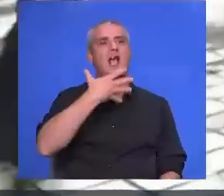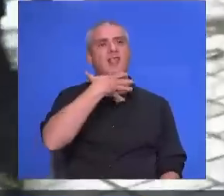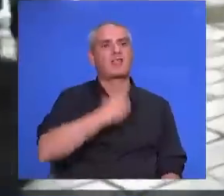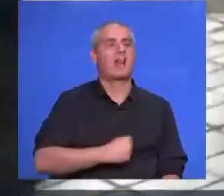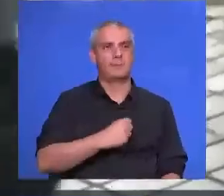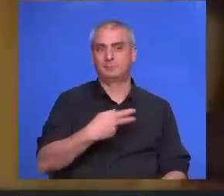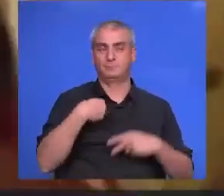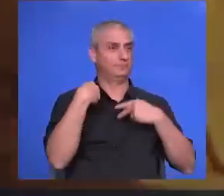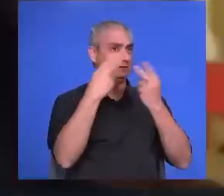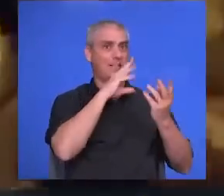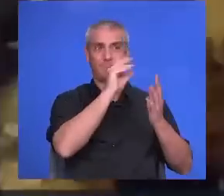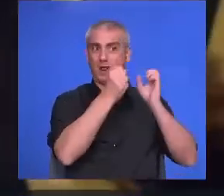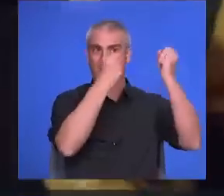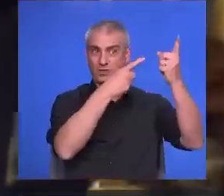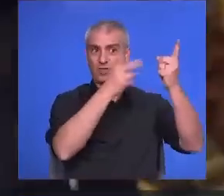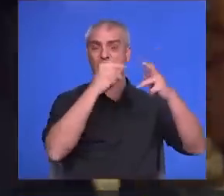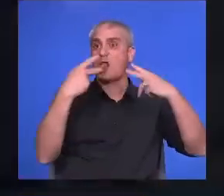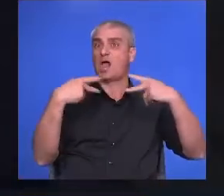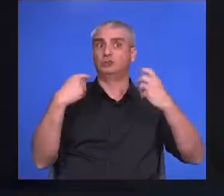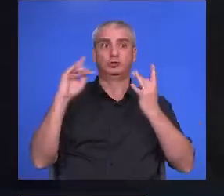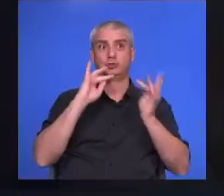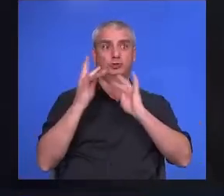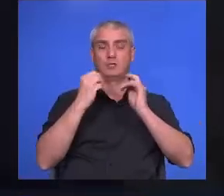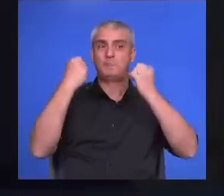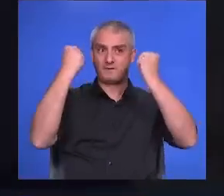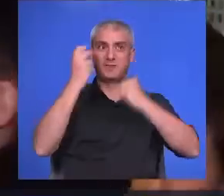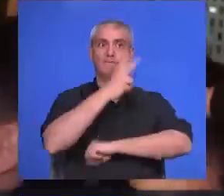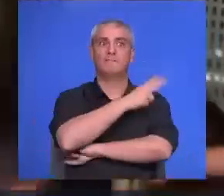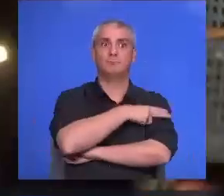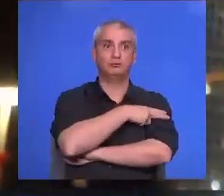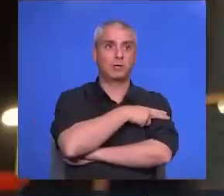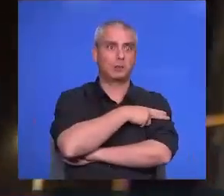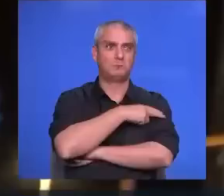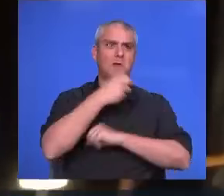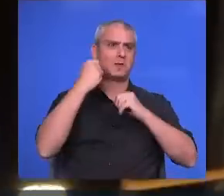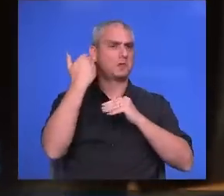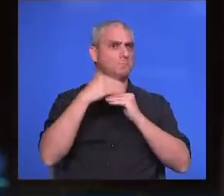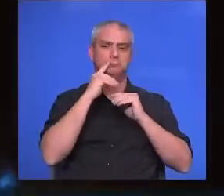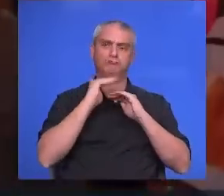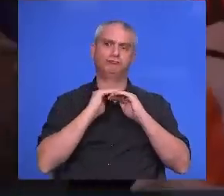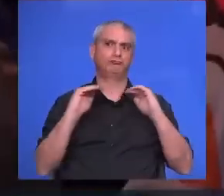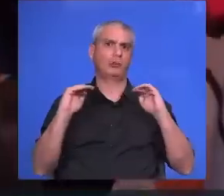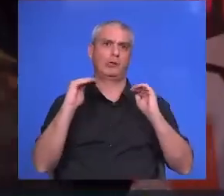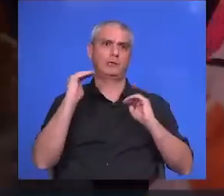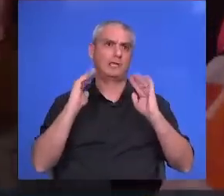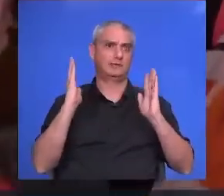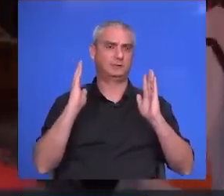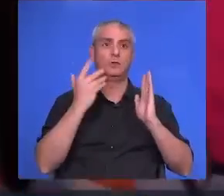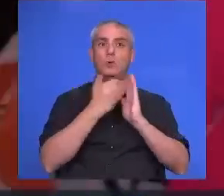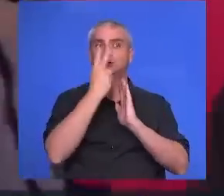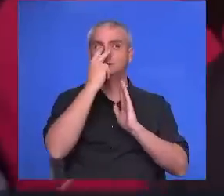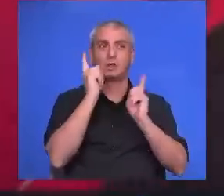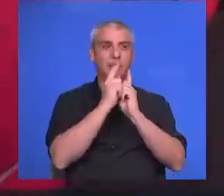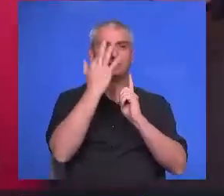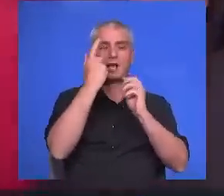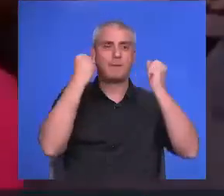וחזרה להפגנות. למרות החשש מעימותים בין המפגינים לבין השוטרים, ההפגנה הסתיימה בשקט יחסי. למעט ניסיון קצר של